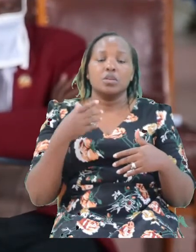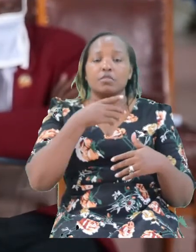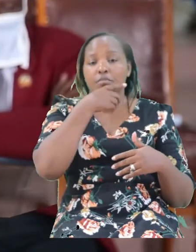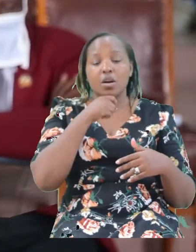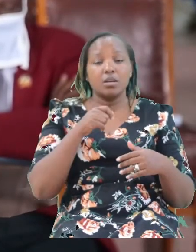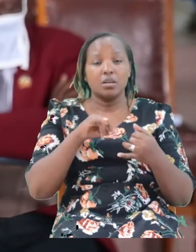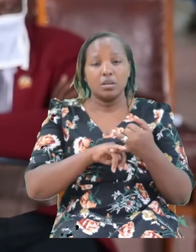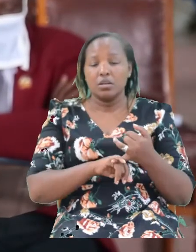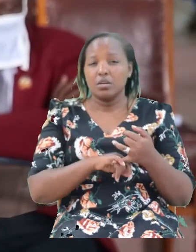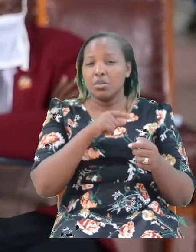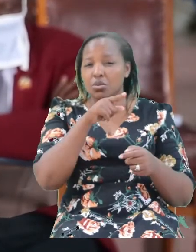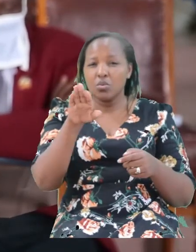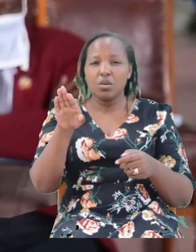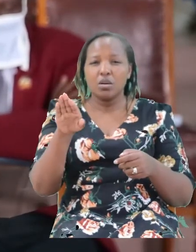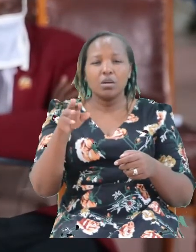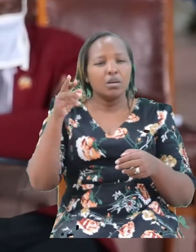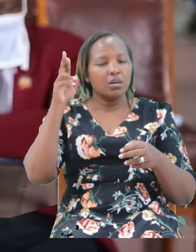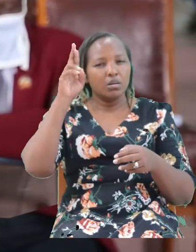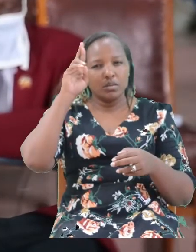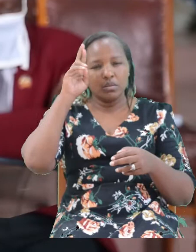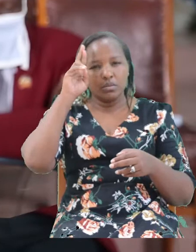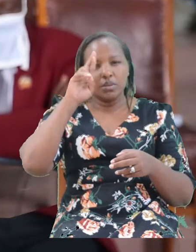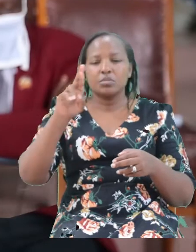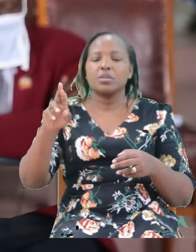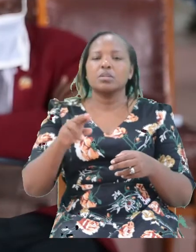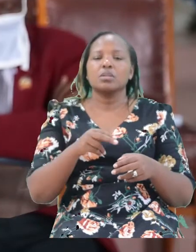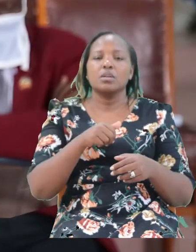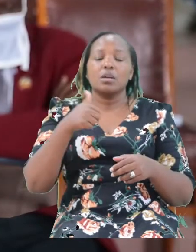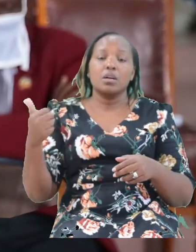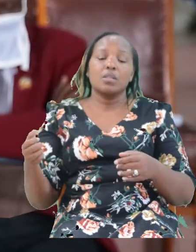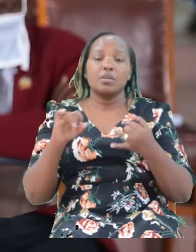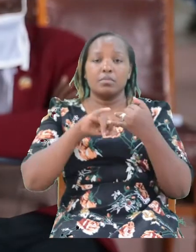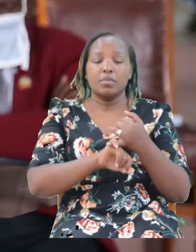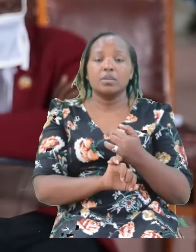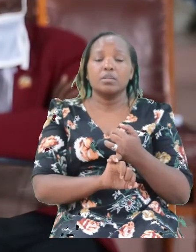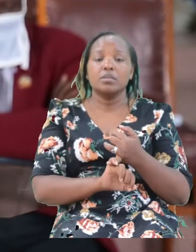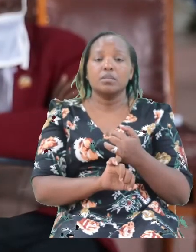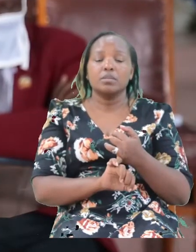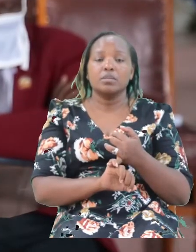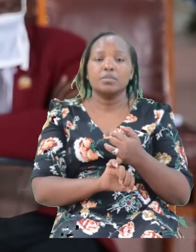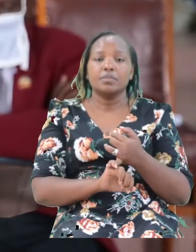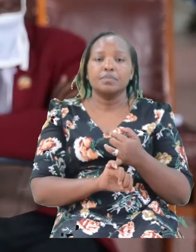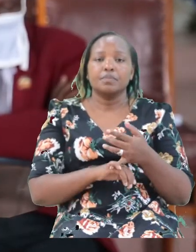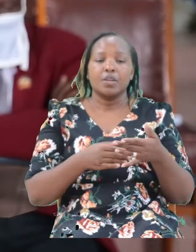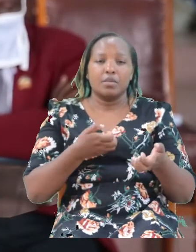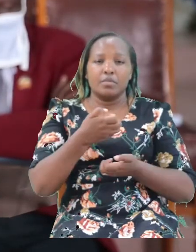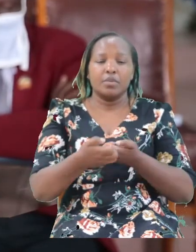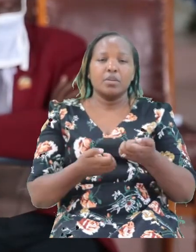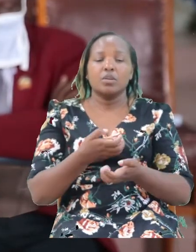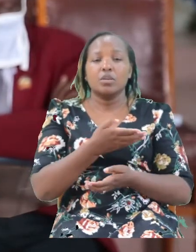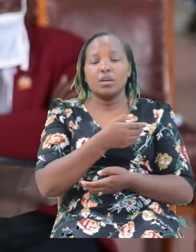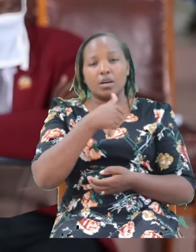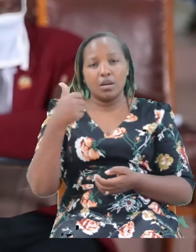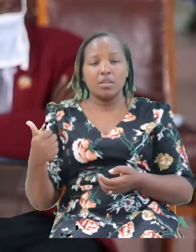wako, heshimu ndoa ya mtu mwingine. Kama biashara si yako, heshimu